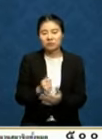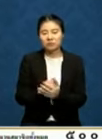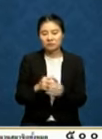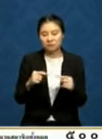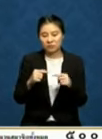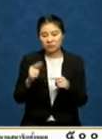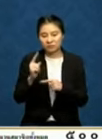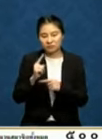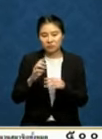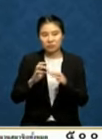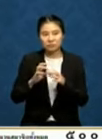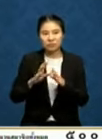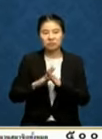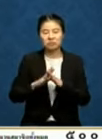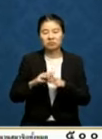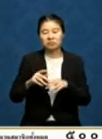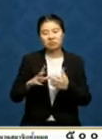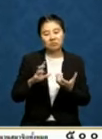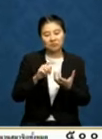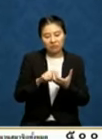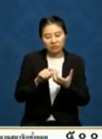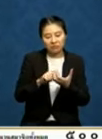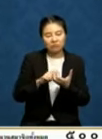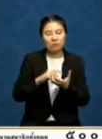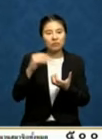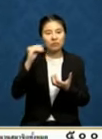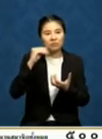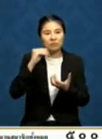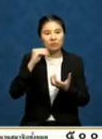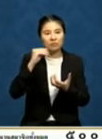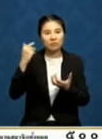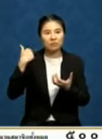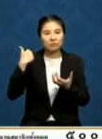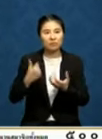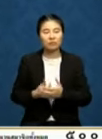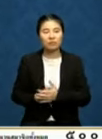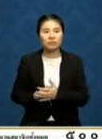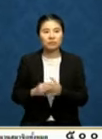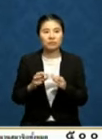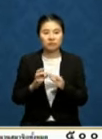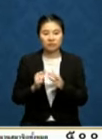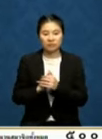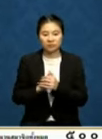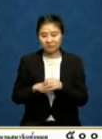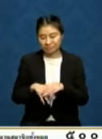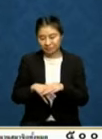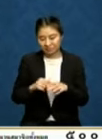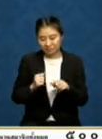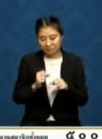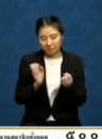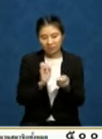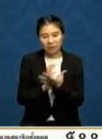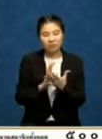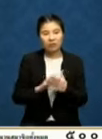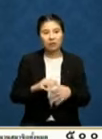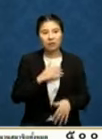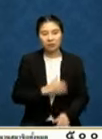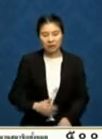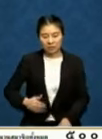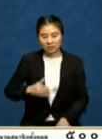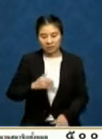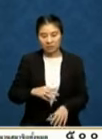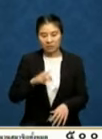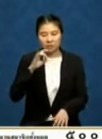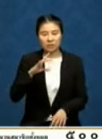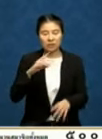น์มากขึ้นติดมือถือค่ะอย่างที่เพื่อนสมาชิกได้อภิปรายไปก่อนหน้านี้นะคะส่วนความเจ็บช้ำทางร่างกายค่ะหากรุนแรงก็อา